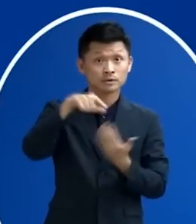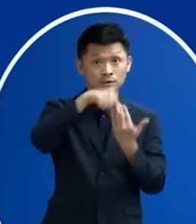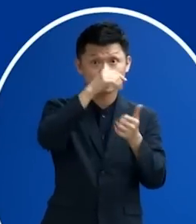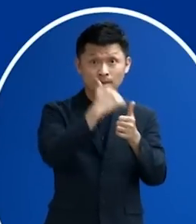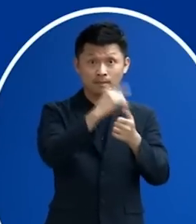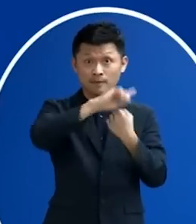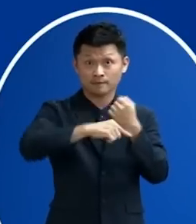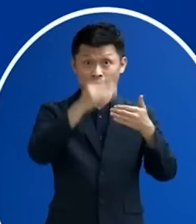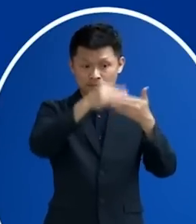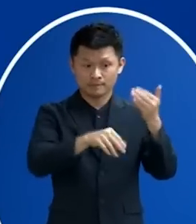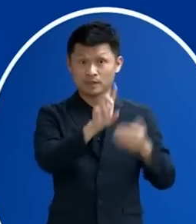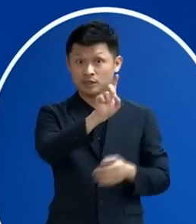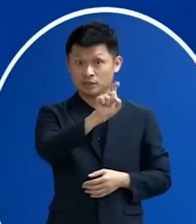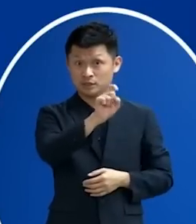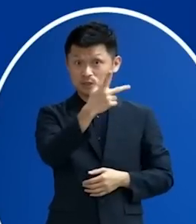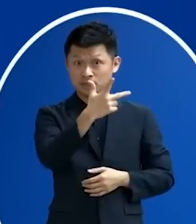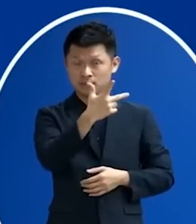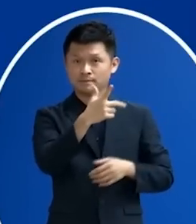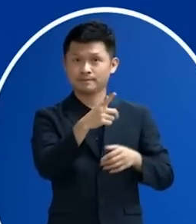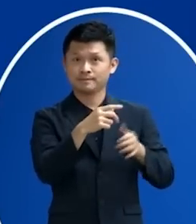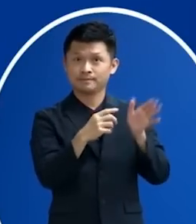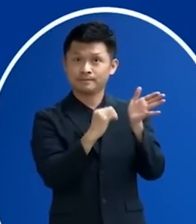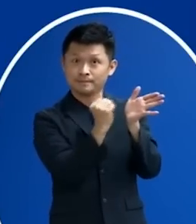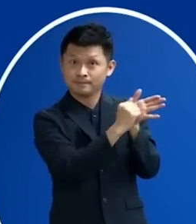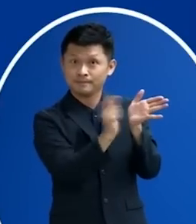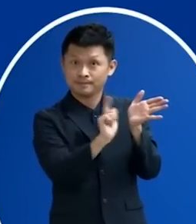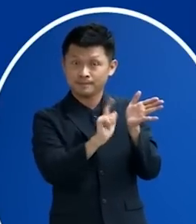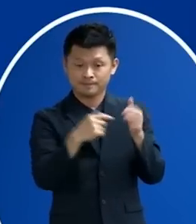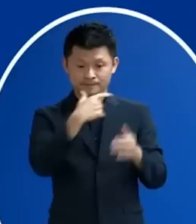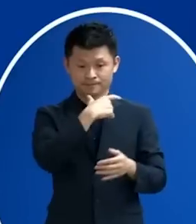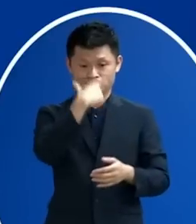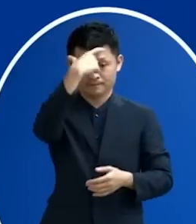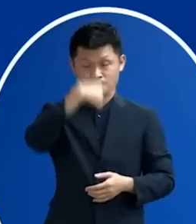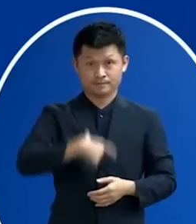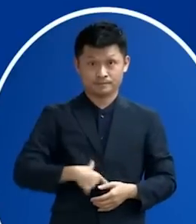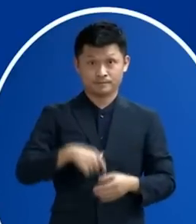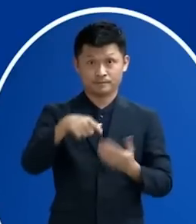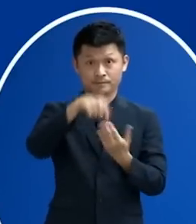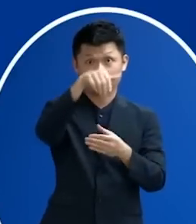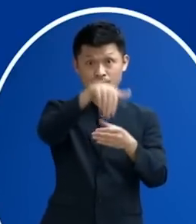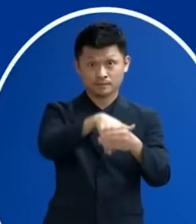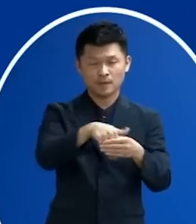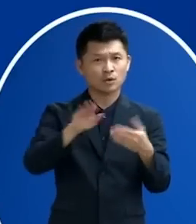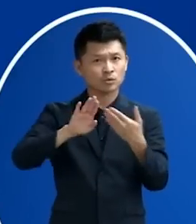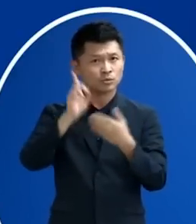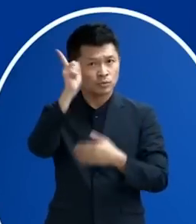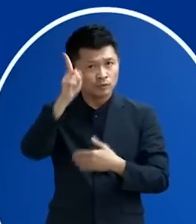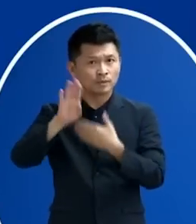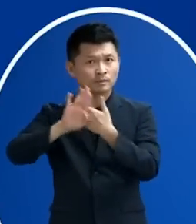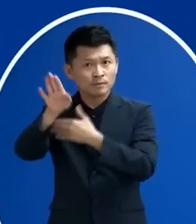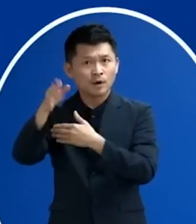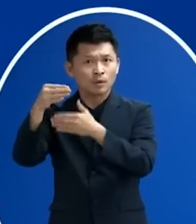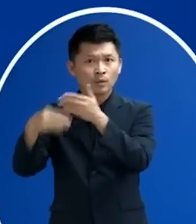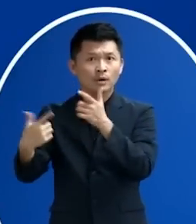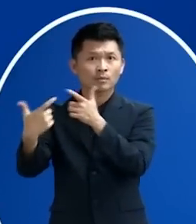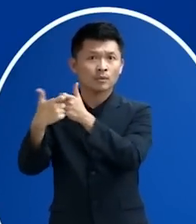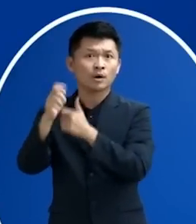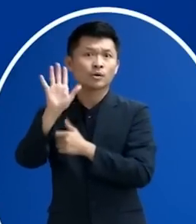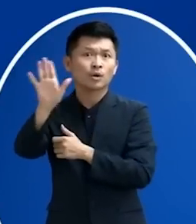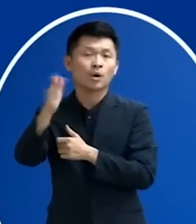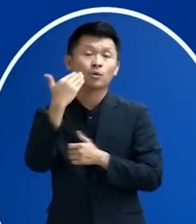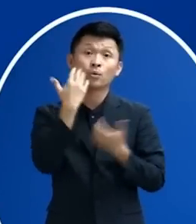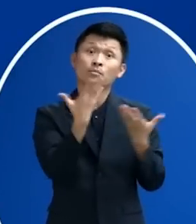第17条的规定，选举人除了另有规定外，应该于户籍所在地的投